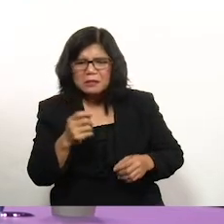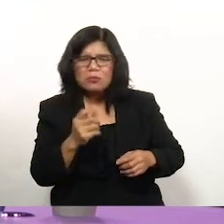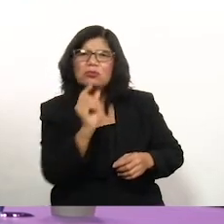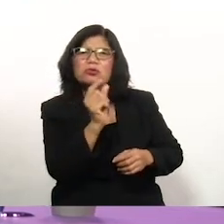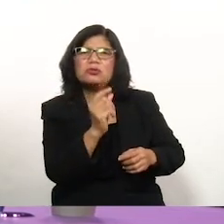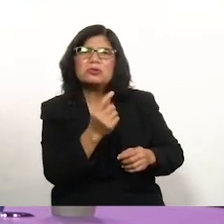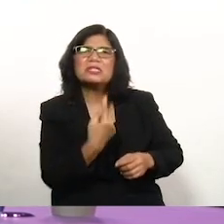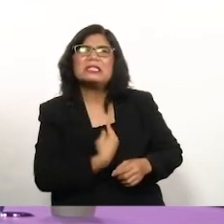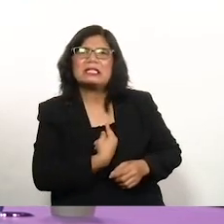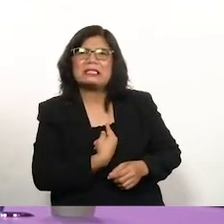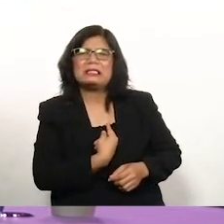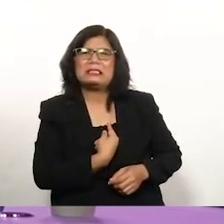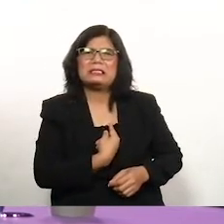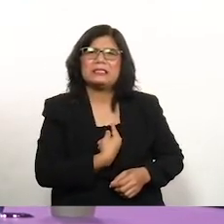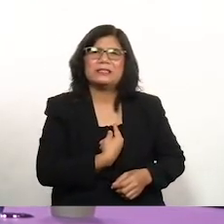kita